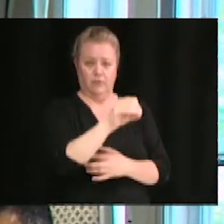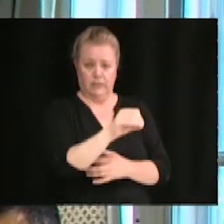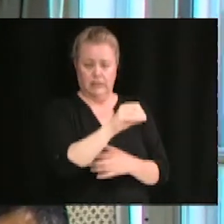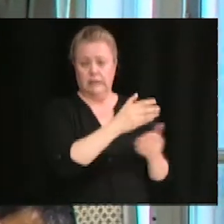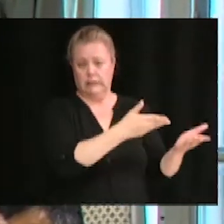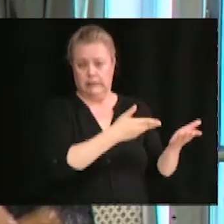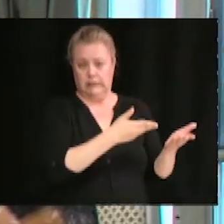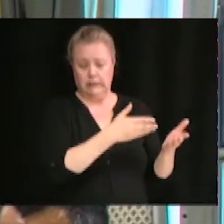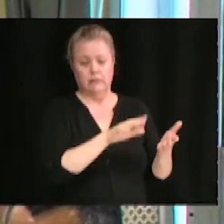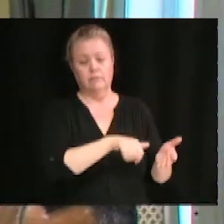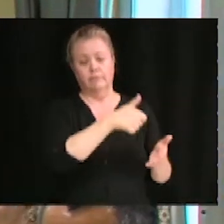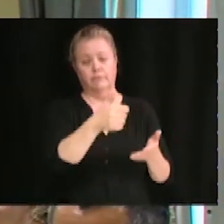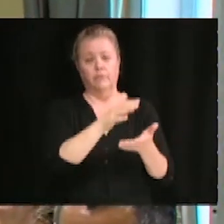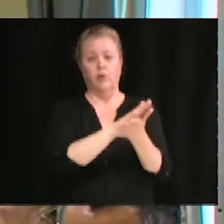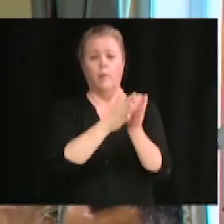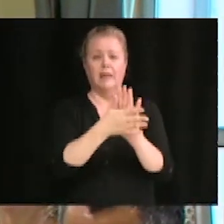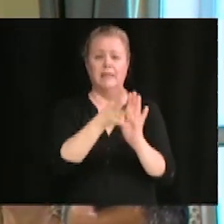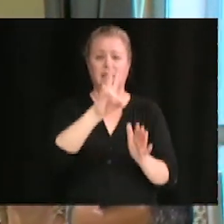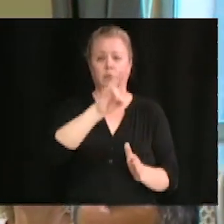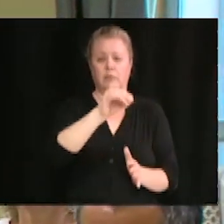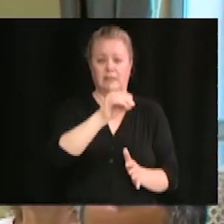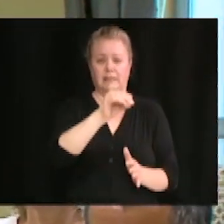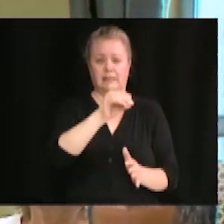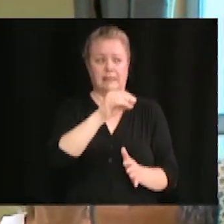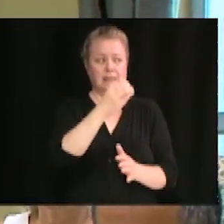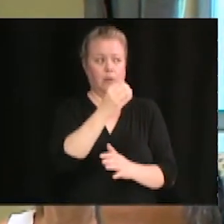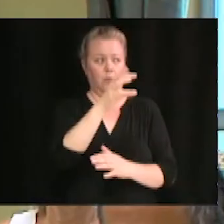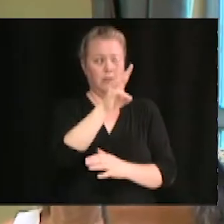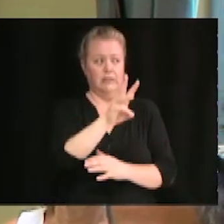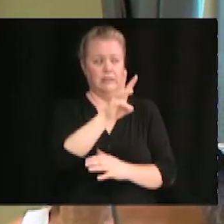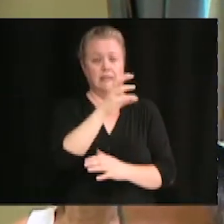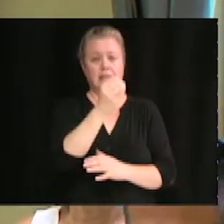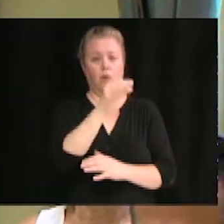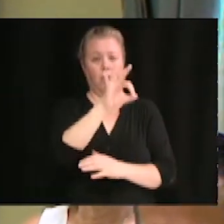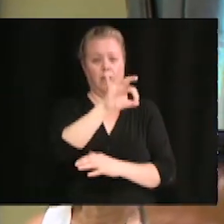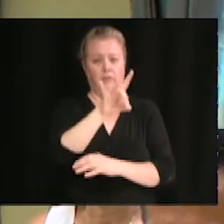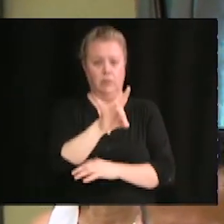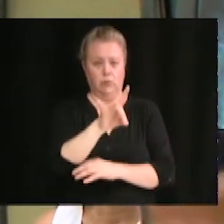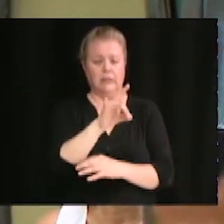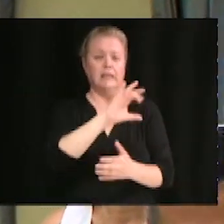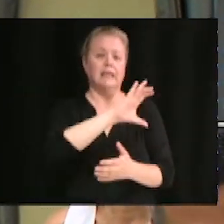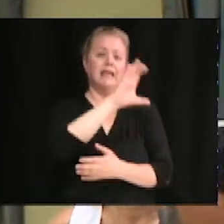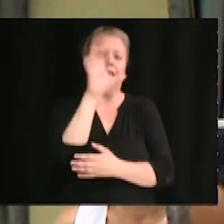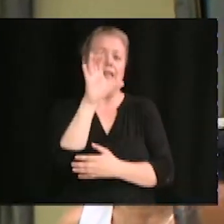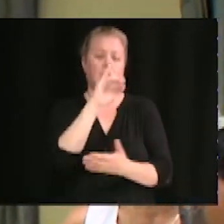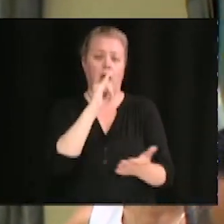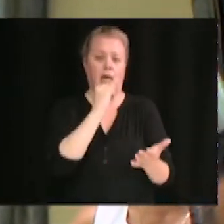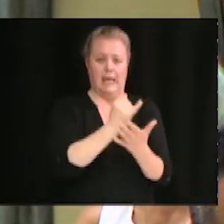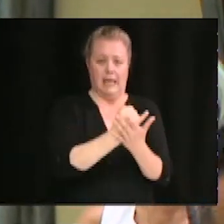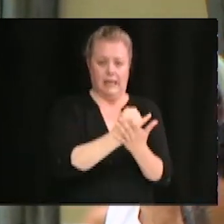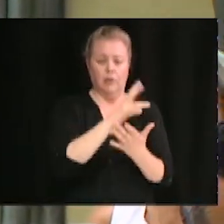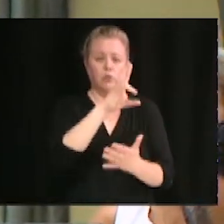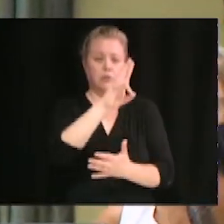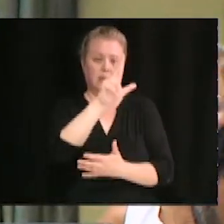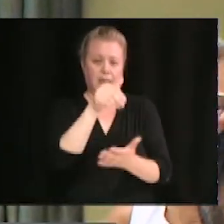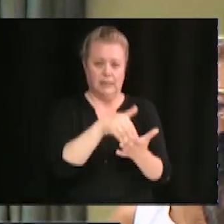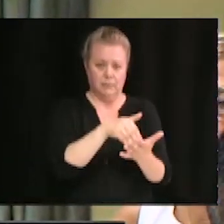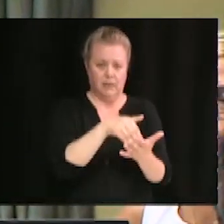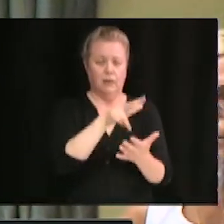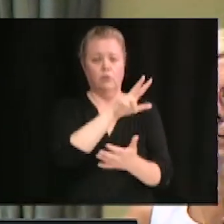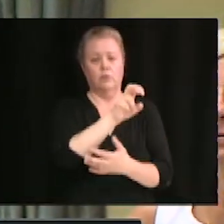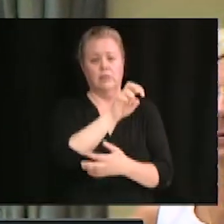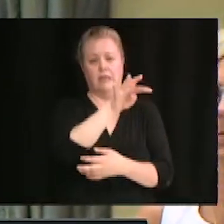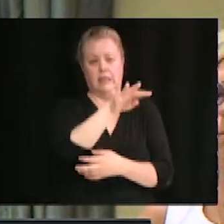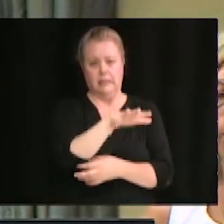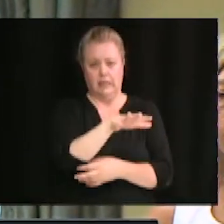la compagnie 70 06 098, Canada Inc., 73 345,